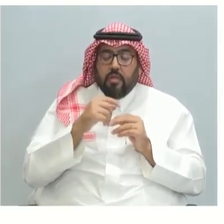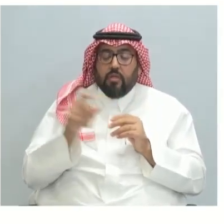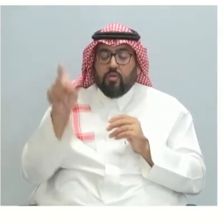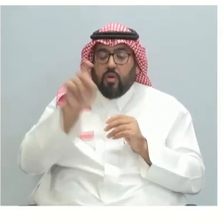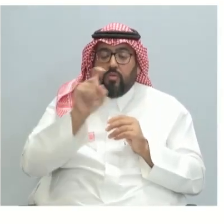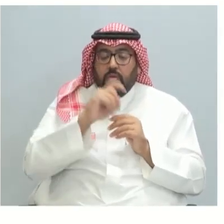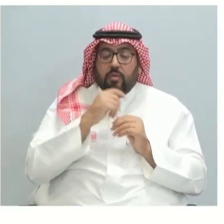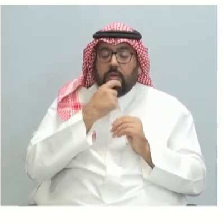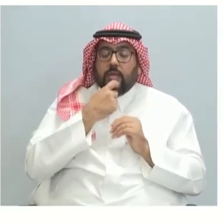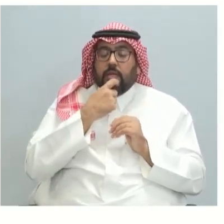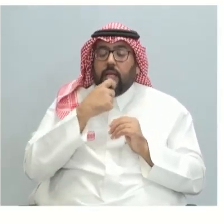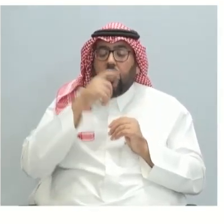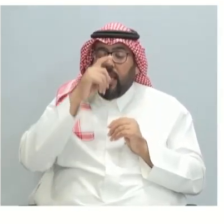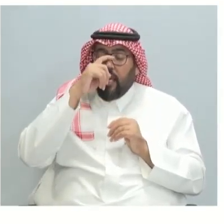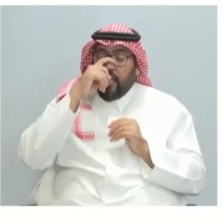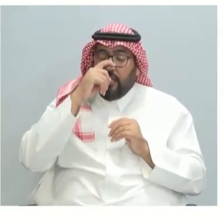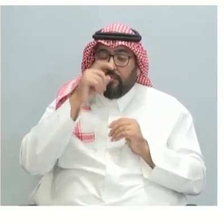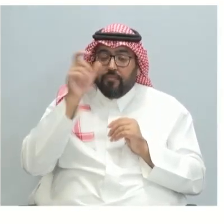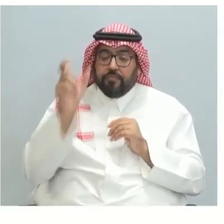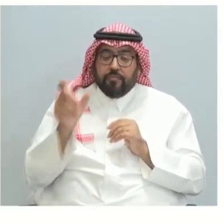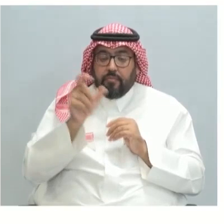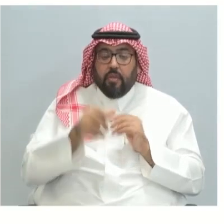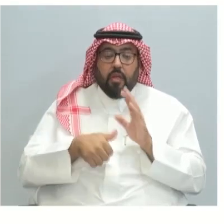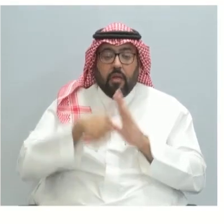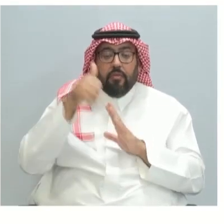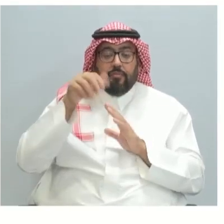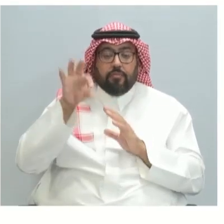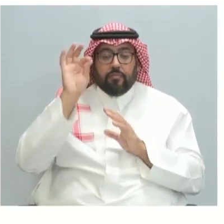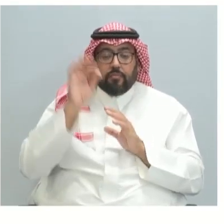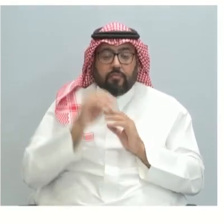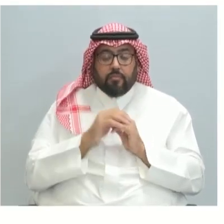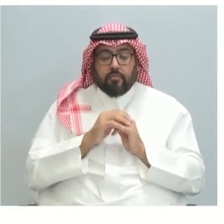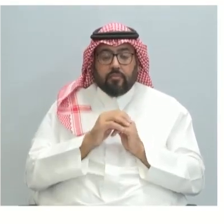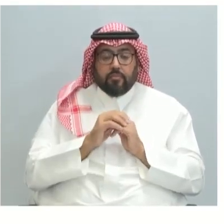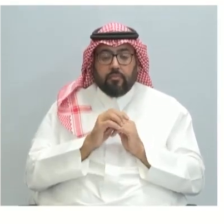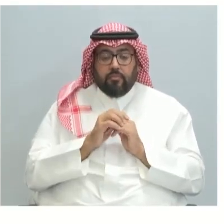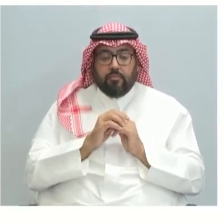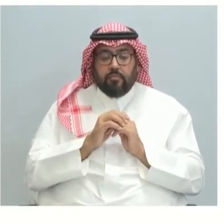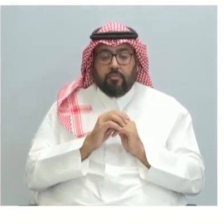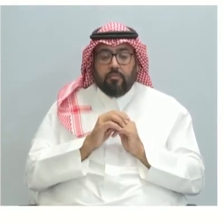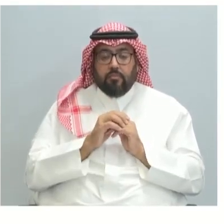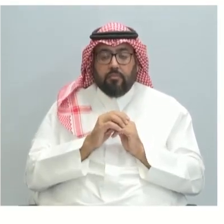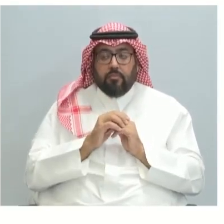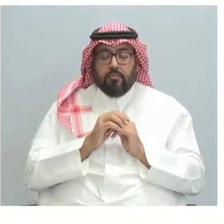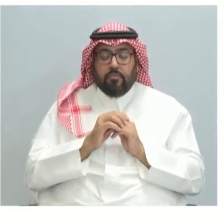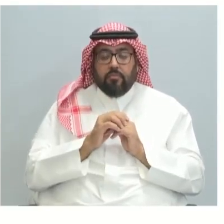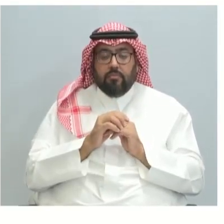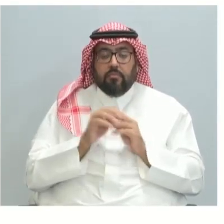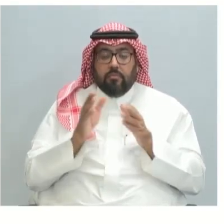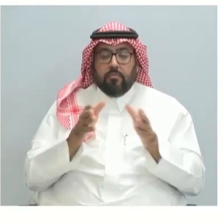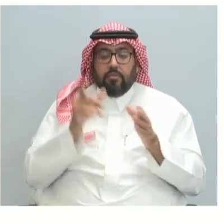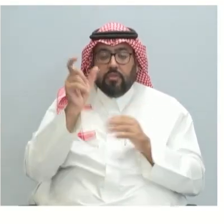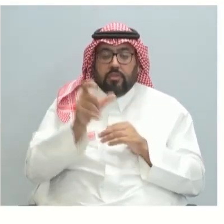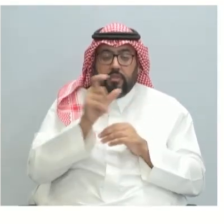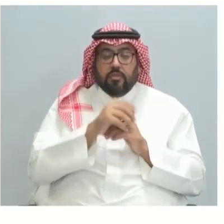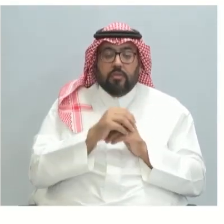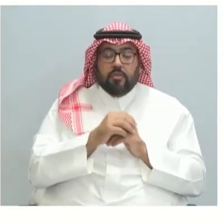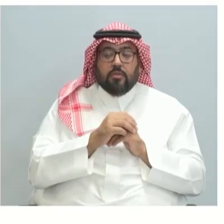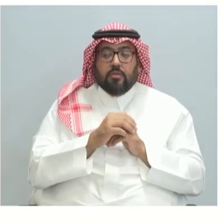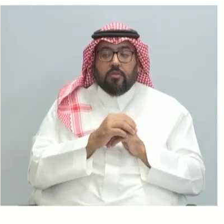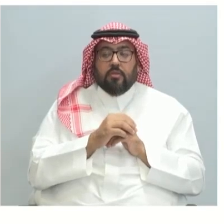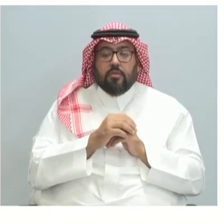استبيانهم يجب الا يسمح لهم باختيار اكثر من نوع من العصائر قد يكون الاشخاص الذين تم